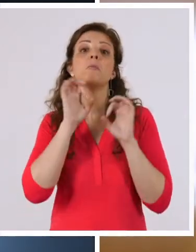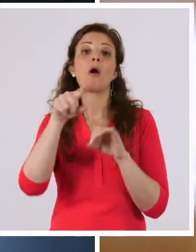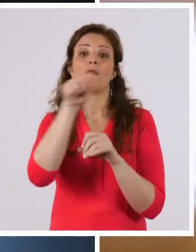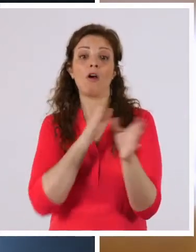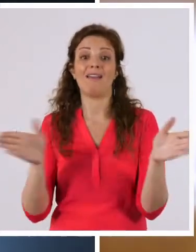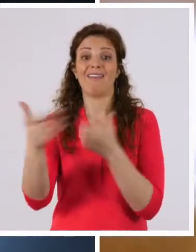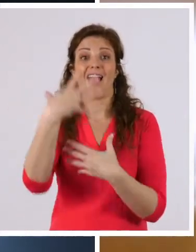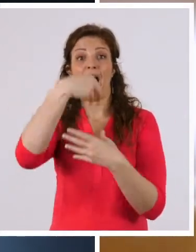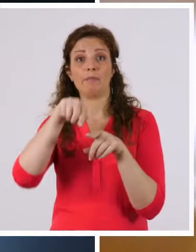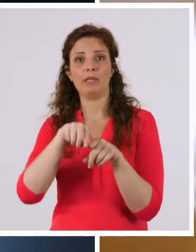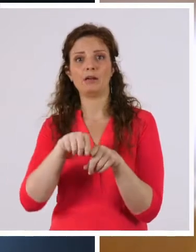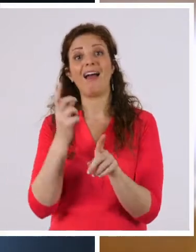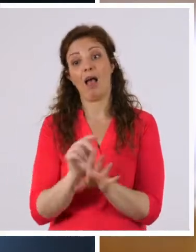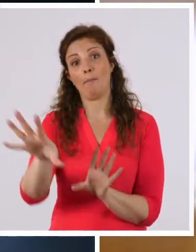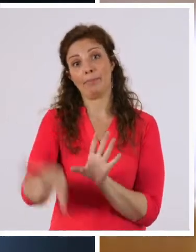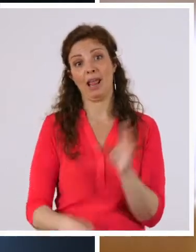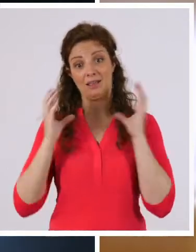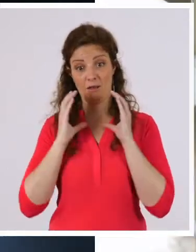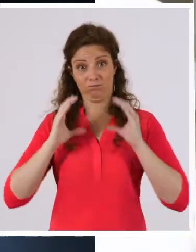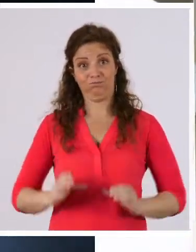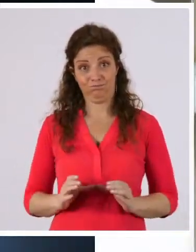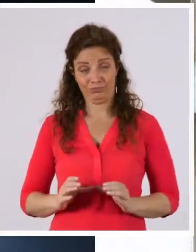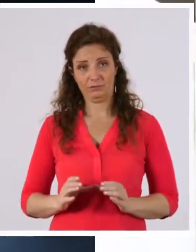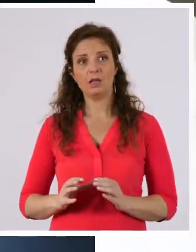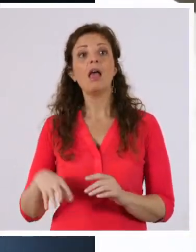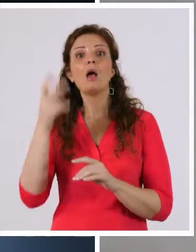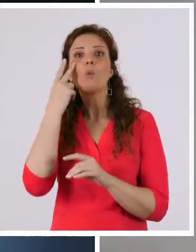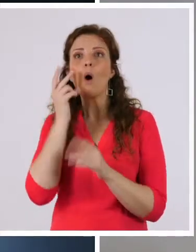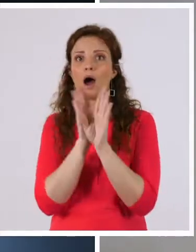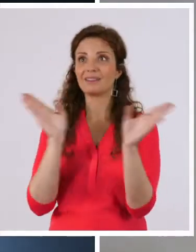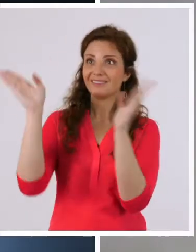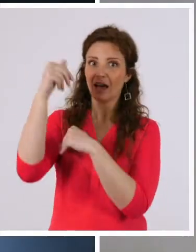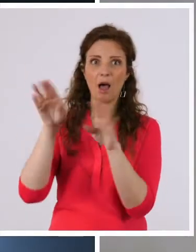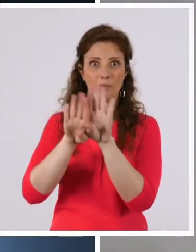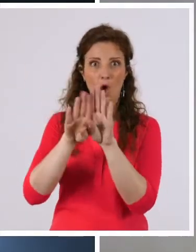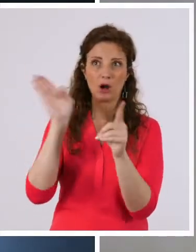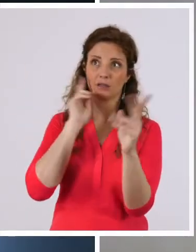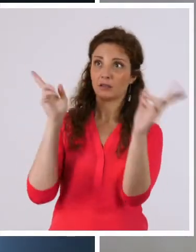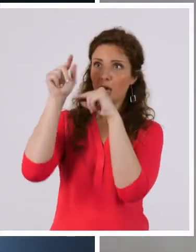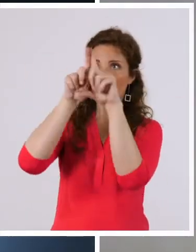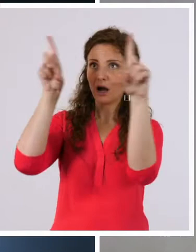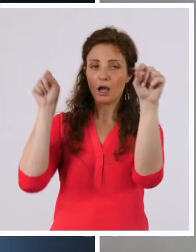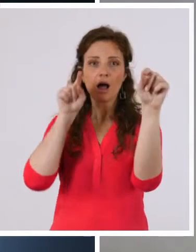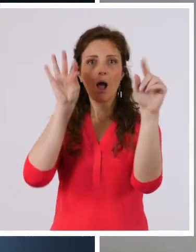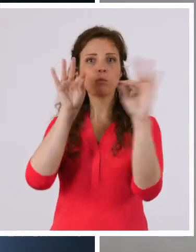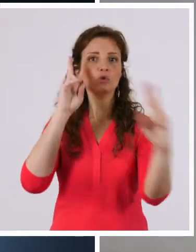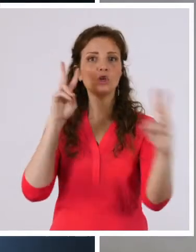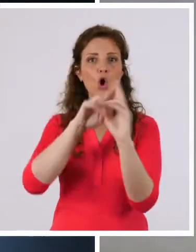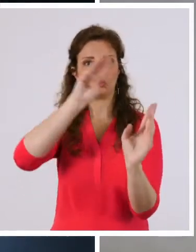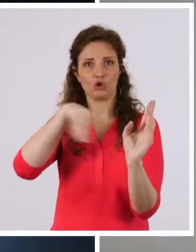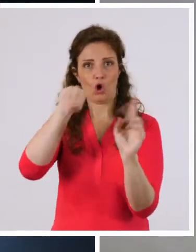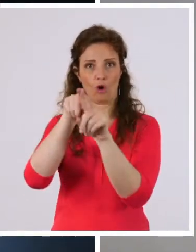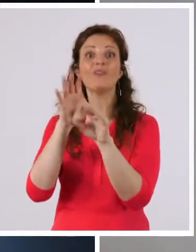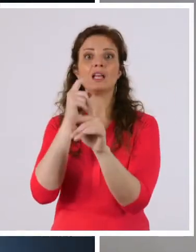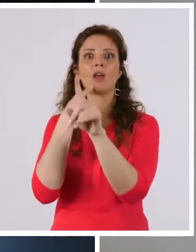siete in cabina, prendete la cintura di salvataggio e consultate immediatamente il cartoncino affisso sulla porta. Esso vi